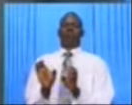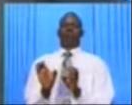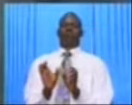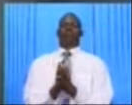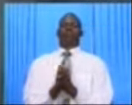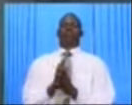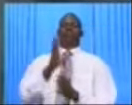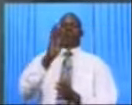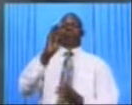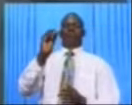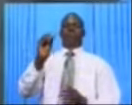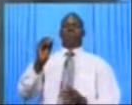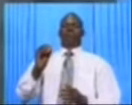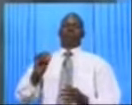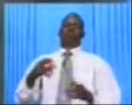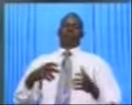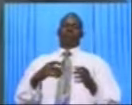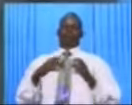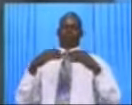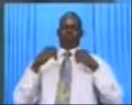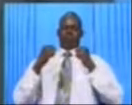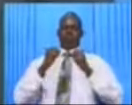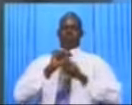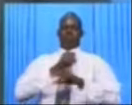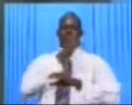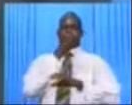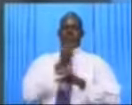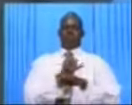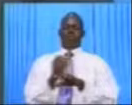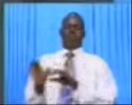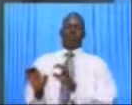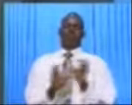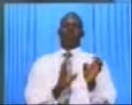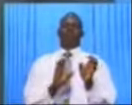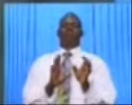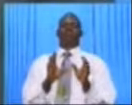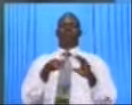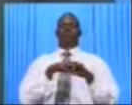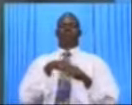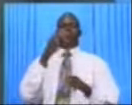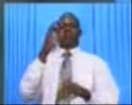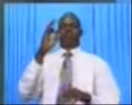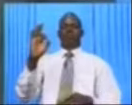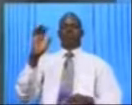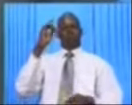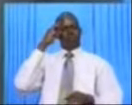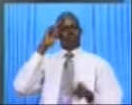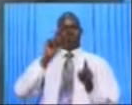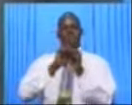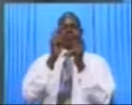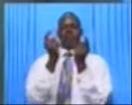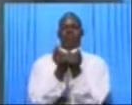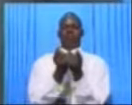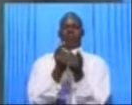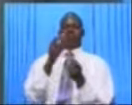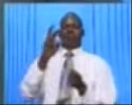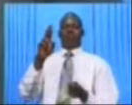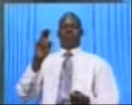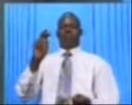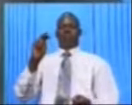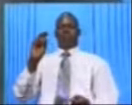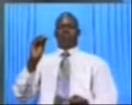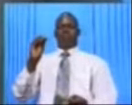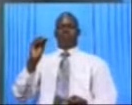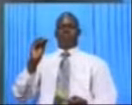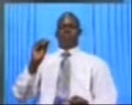60 mégawatts installés pour les puristes, qui ont été réalisés en France pour le groupe Renault. Et ça reste